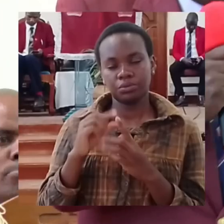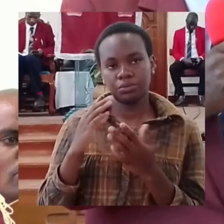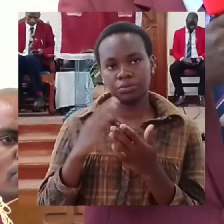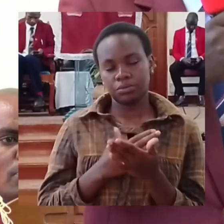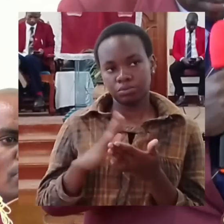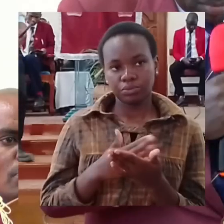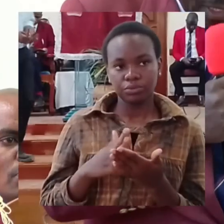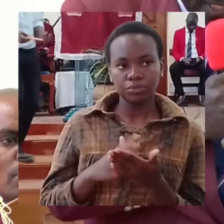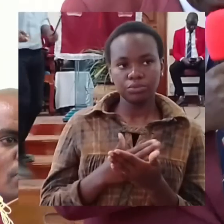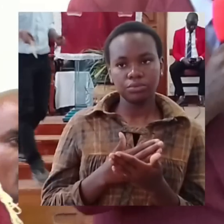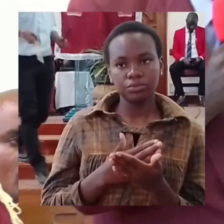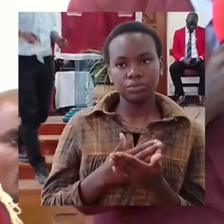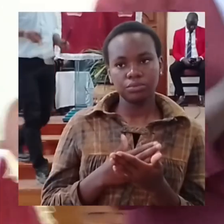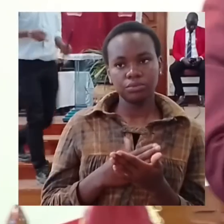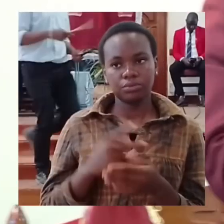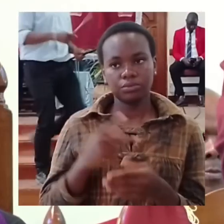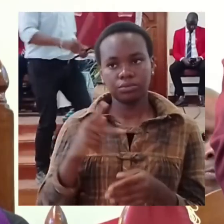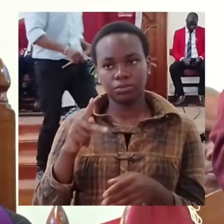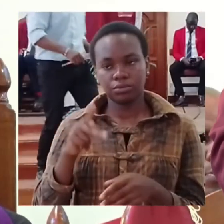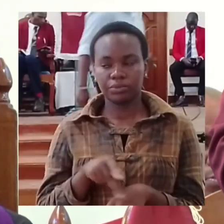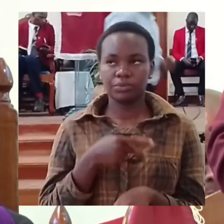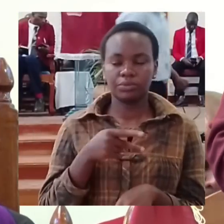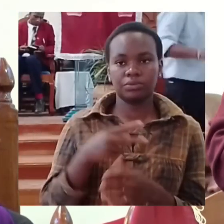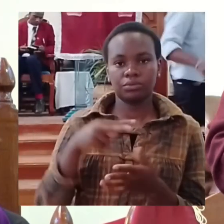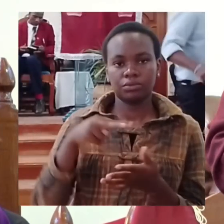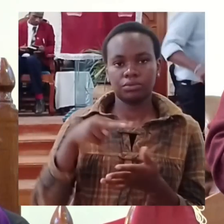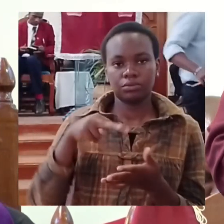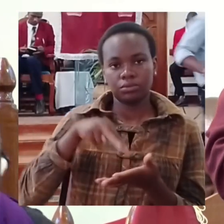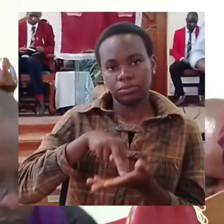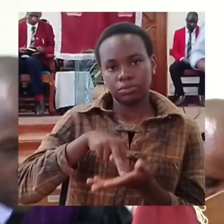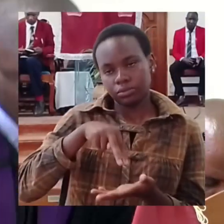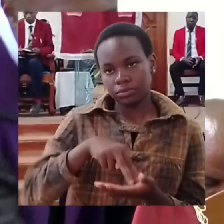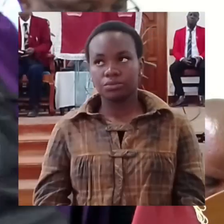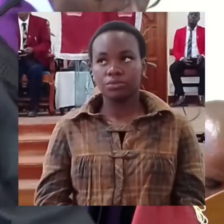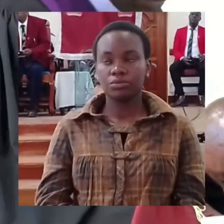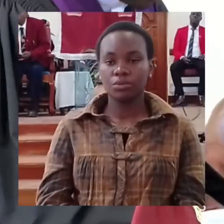198 njerũ na 63 igũrũ. Tũrũgamei.